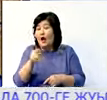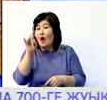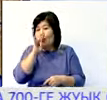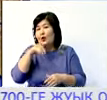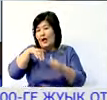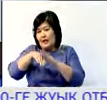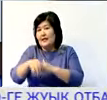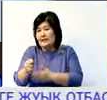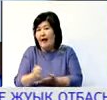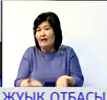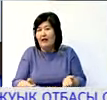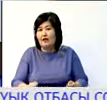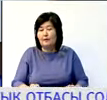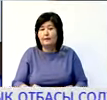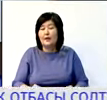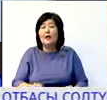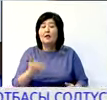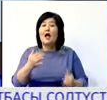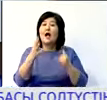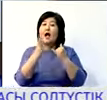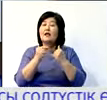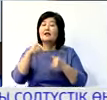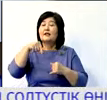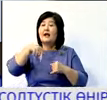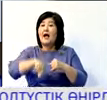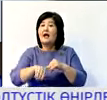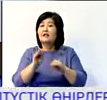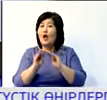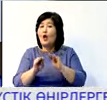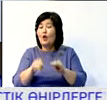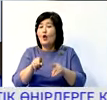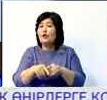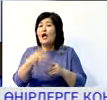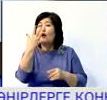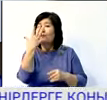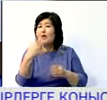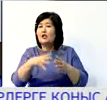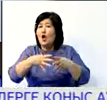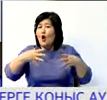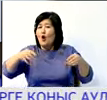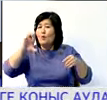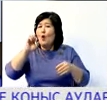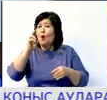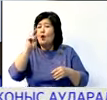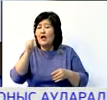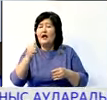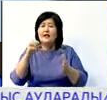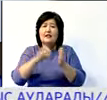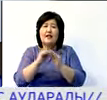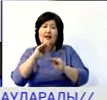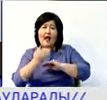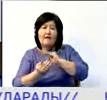сақталған. 5 бөшкіні жердің астына көмгенін біраз, себебі ол 5 бөшкіні сыртын стекловата басқа да